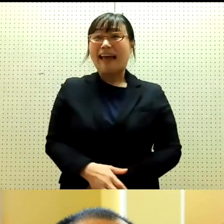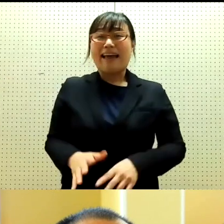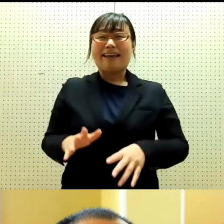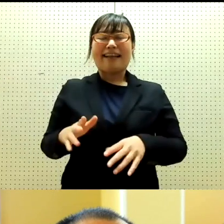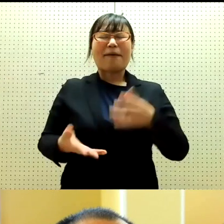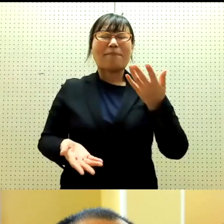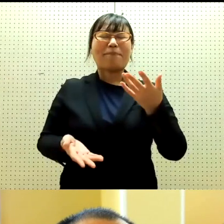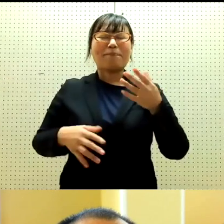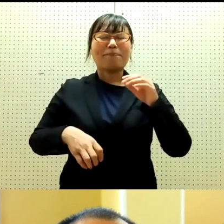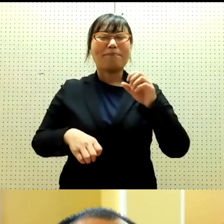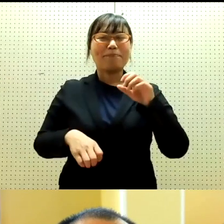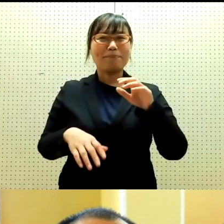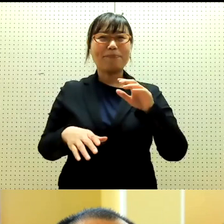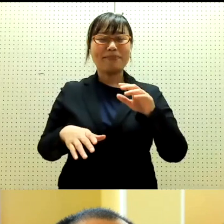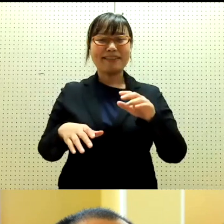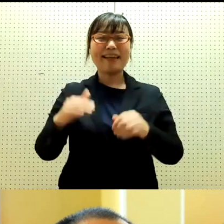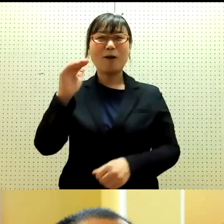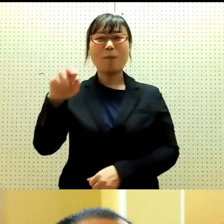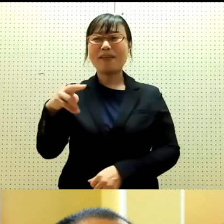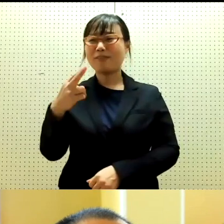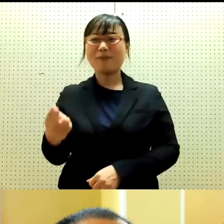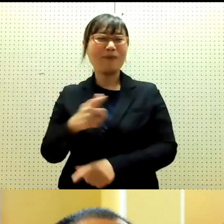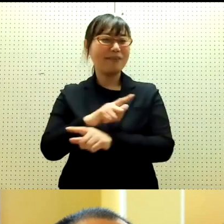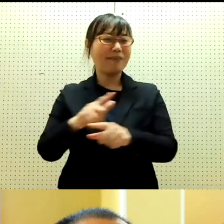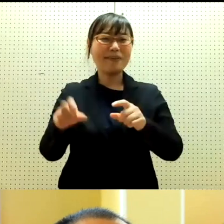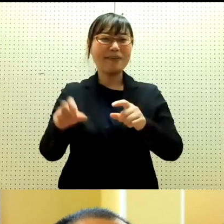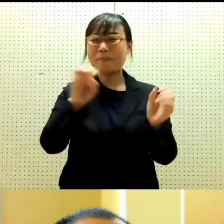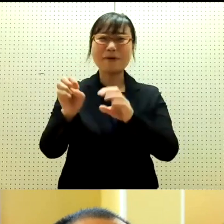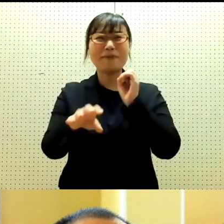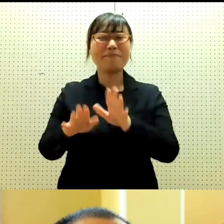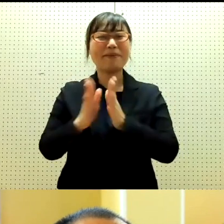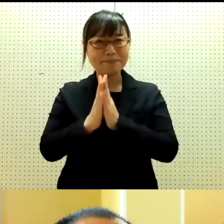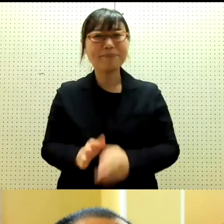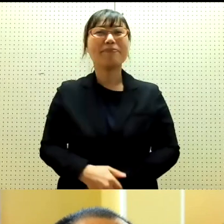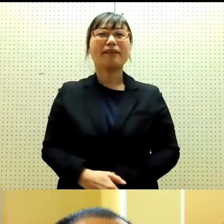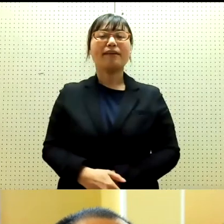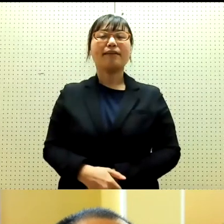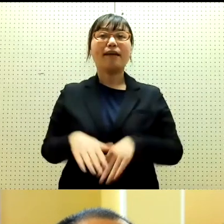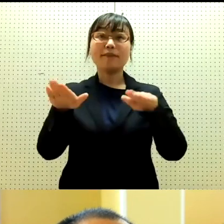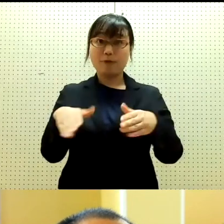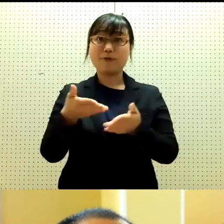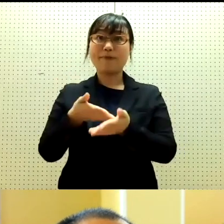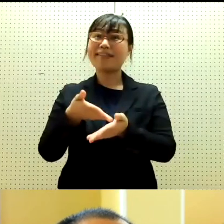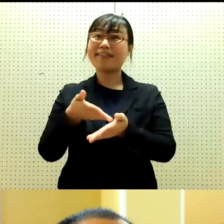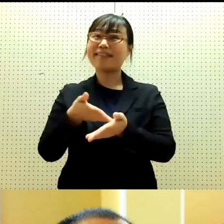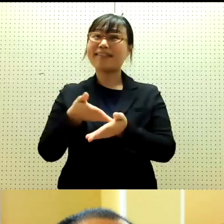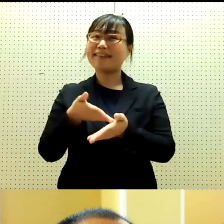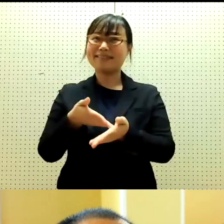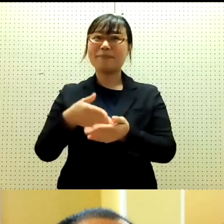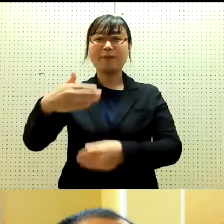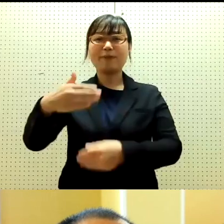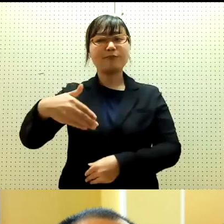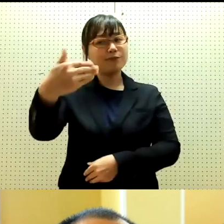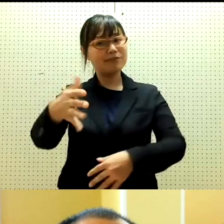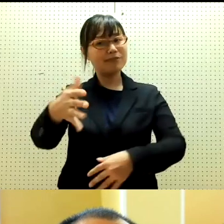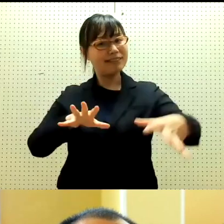ょっとコメントをしてですね、つないだわけなんですけど、今日のお話もですね、次につながるいくつか重要なヒントをいただいた